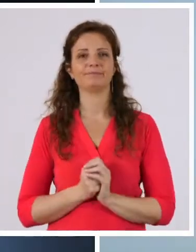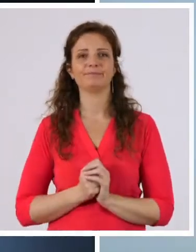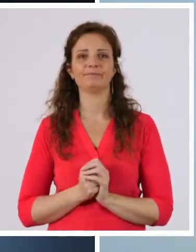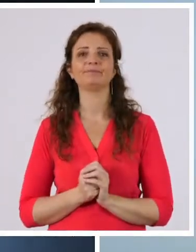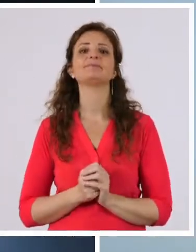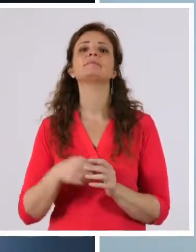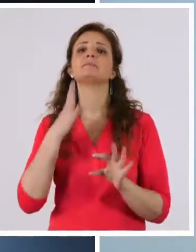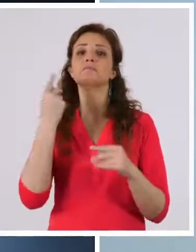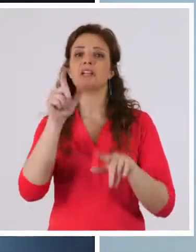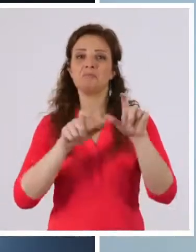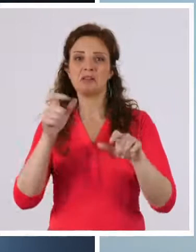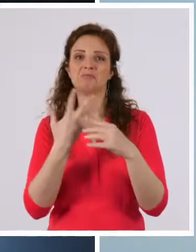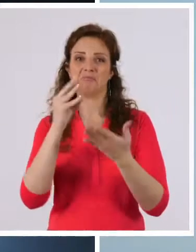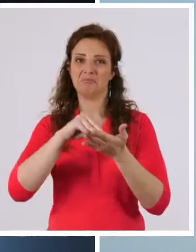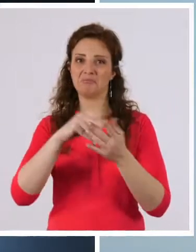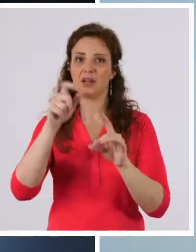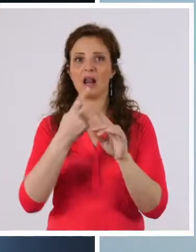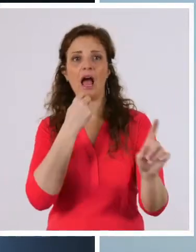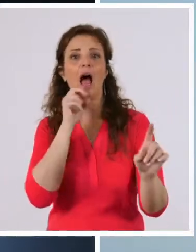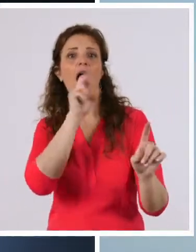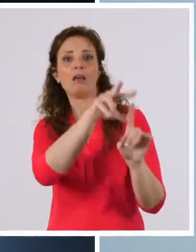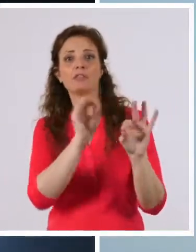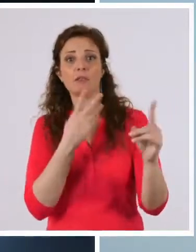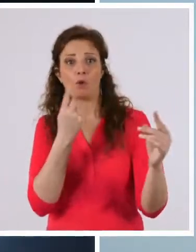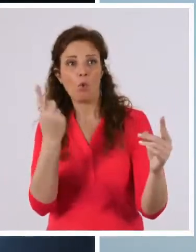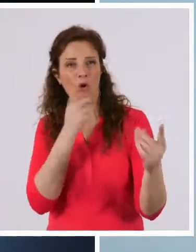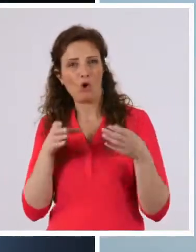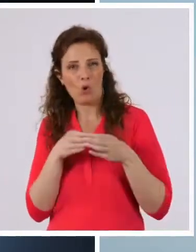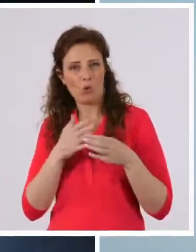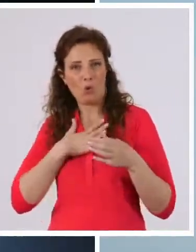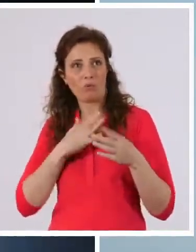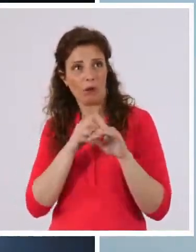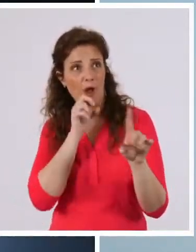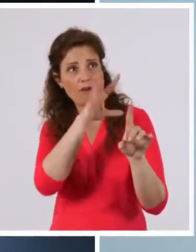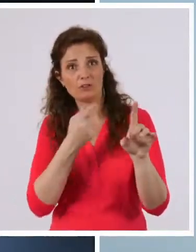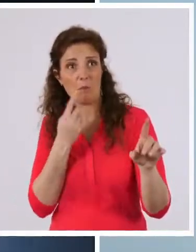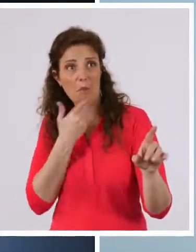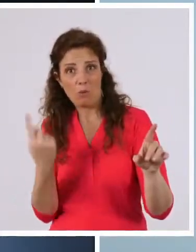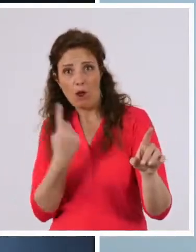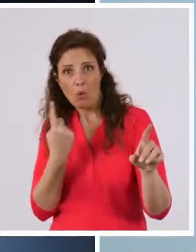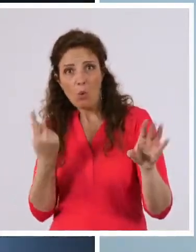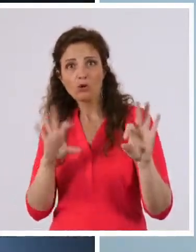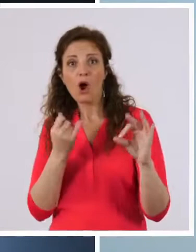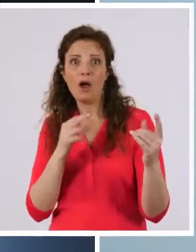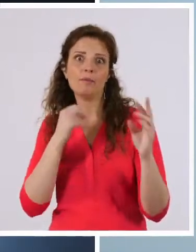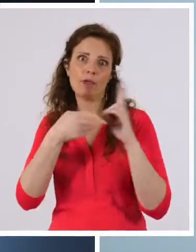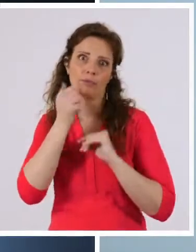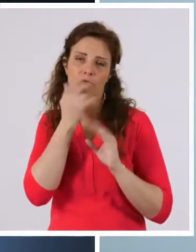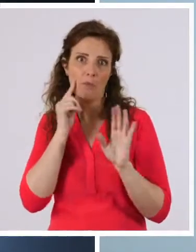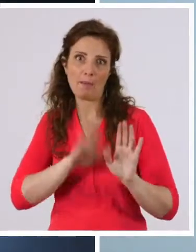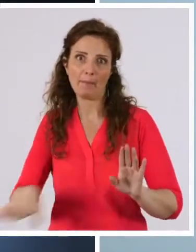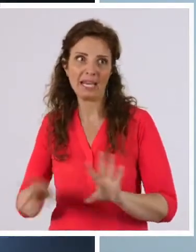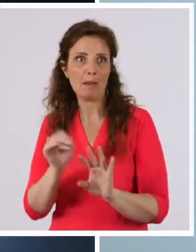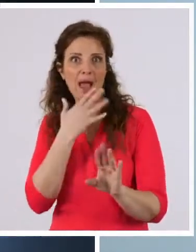Segnalate al personale presente ai punti di riunione l'assenza di persone appartenenti al vostro gruppo familiare o di viaggio, in particolare